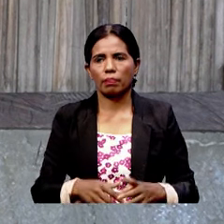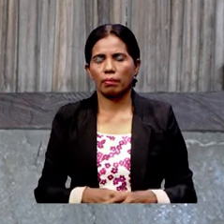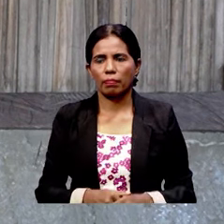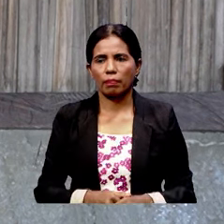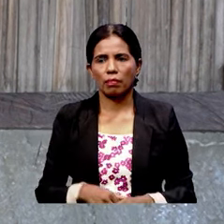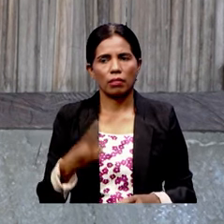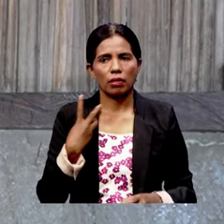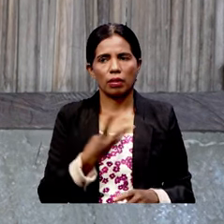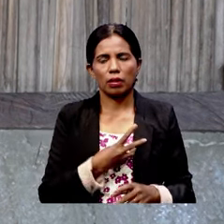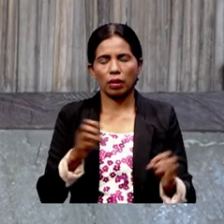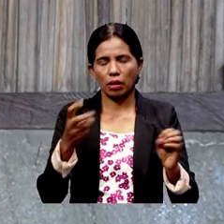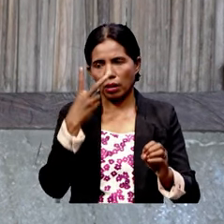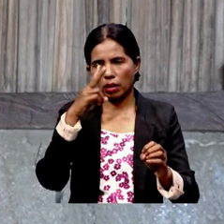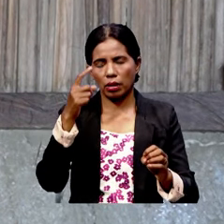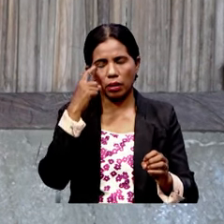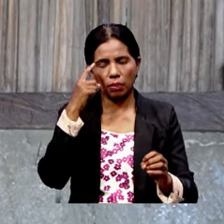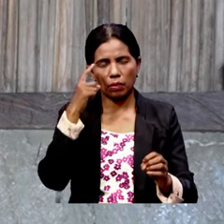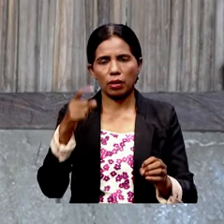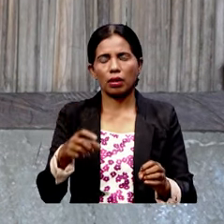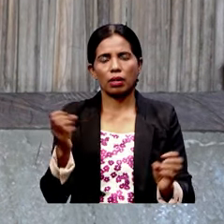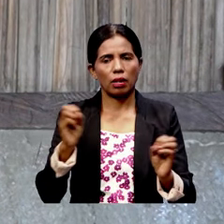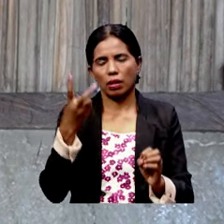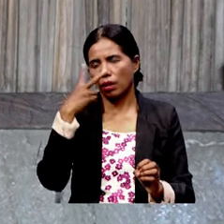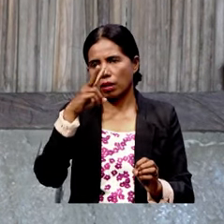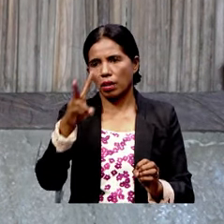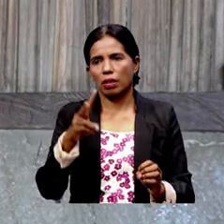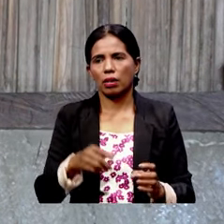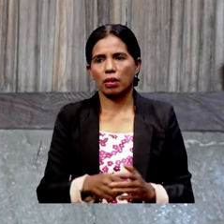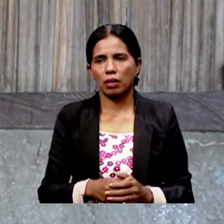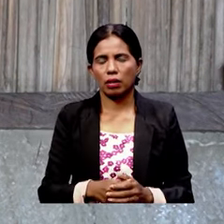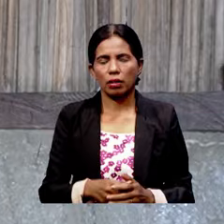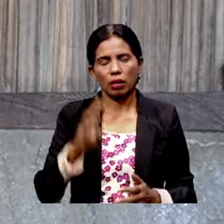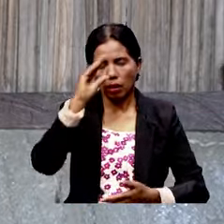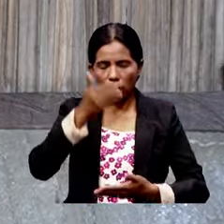Tila hare ba basin si tina mata ato basin si hare na tila hare si mo tehare.